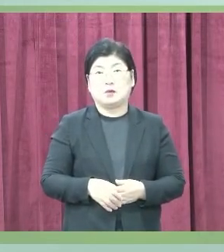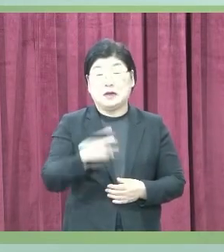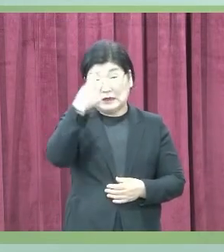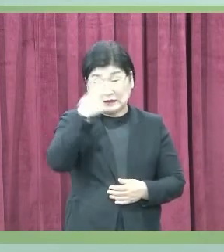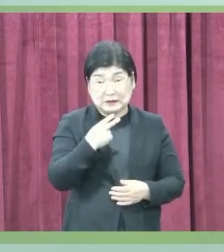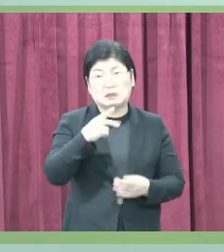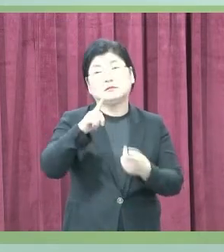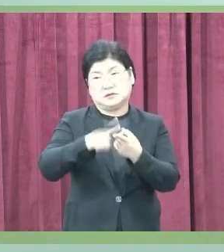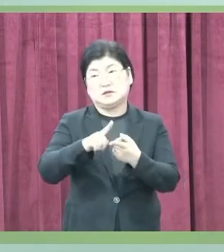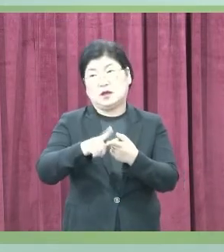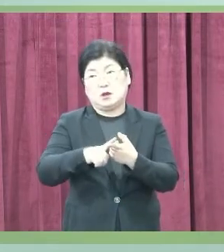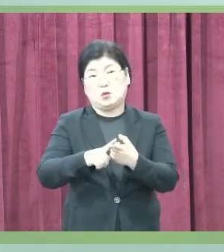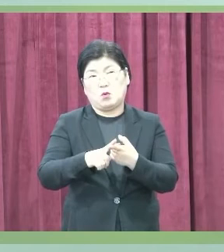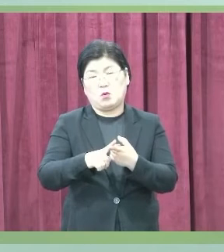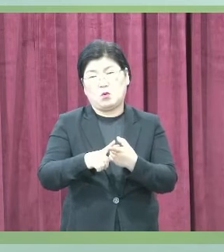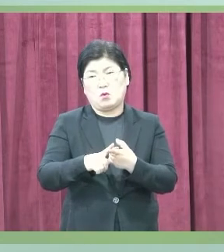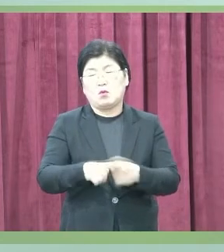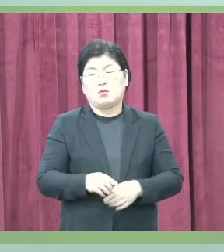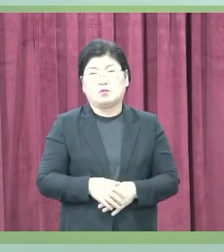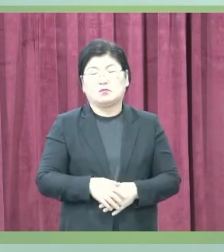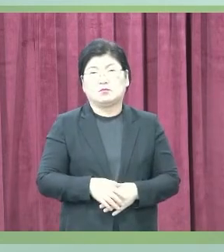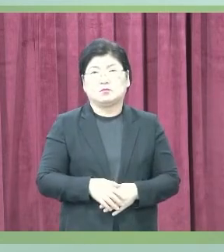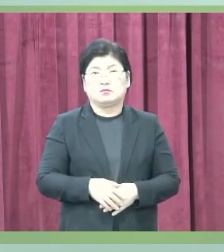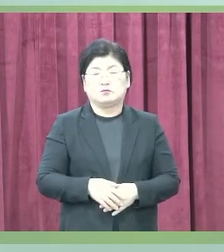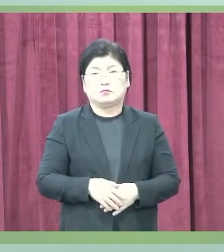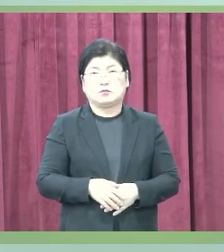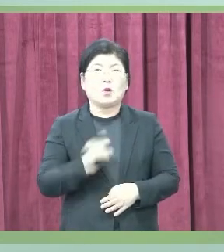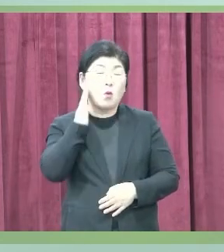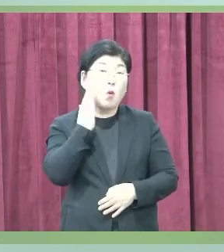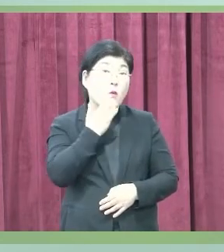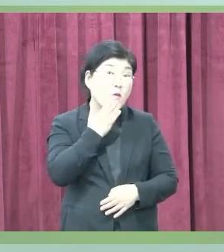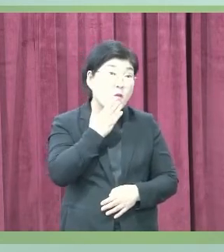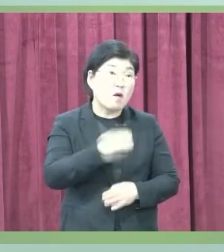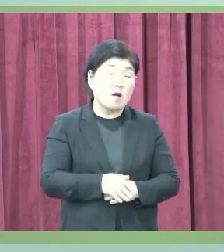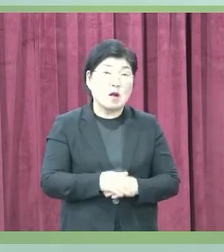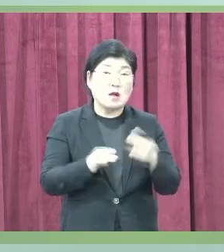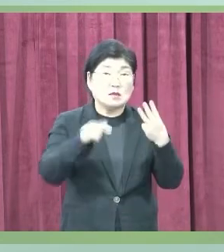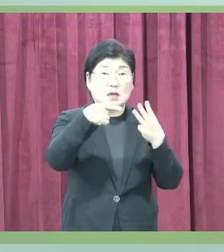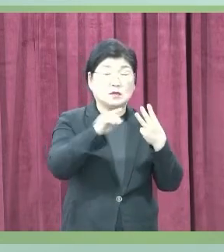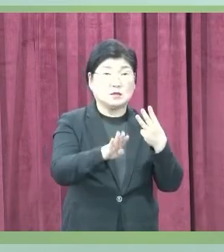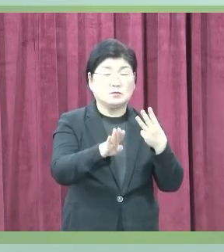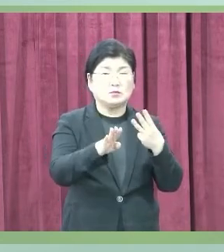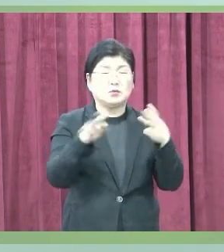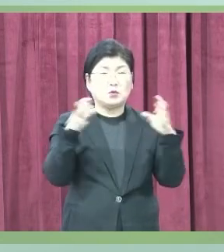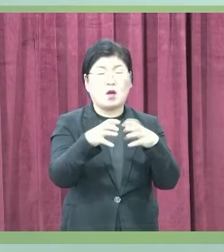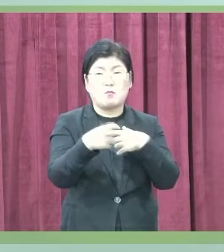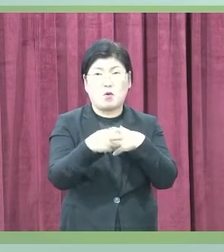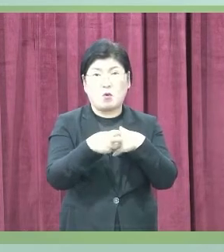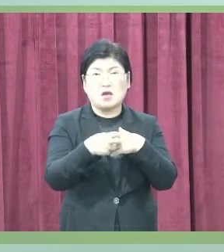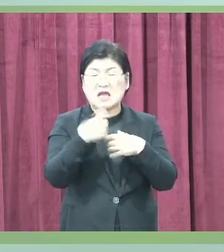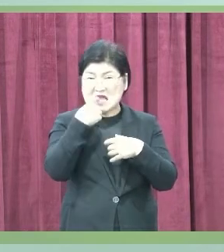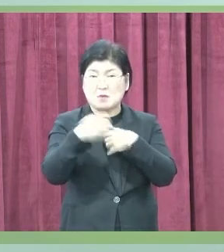시각은 그대로예요. 전체 장애인의 유형하고 똑같습니다. 청각은 상급종합병원이 빠지고 치과의원이